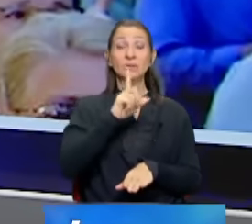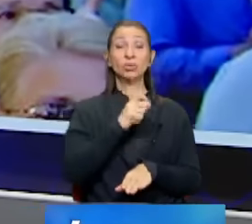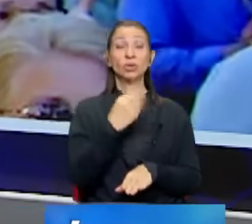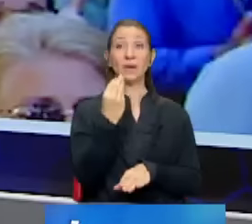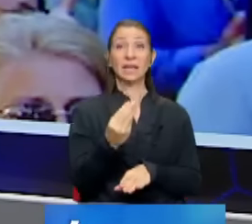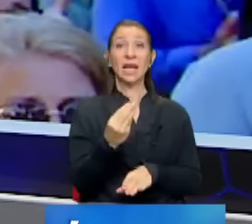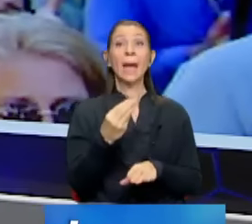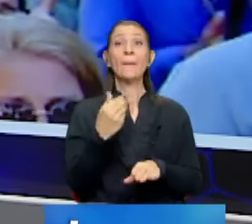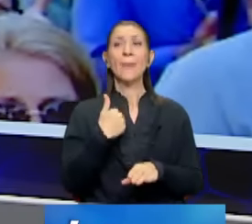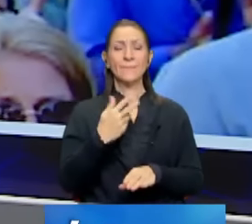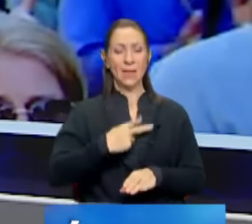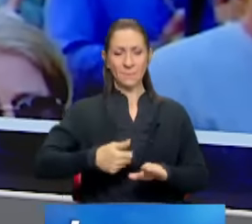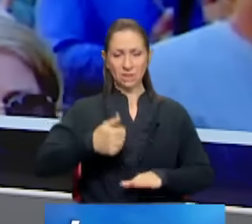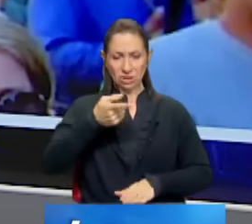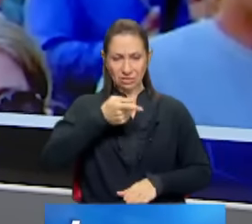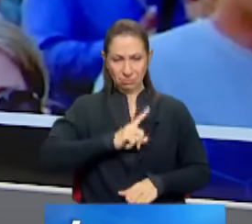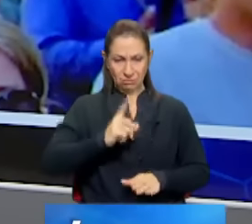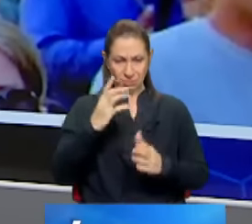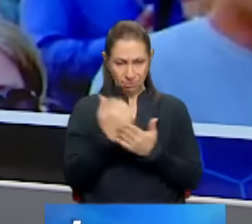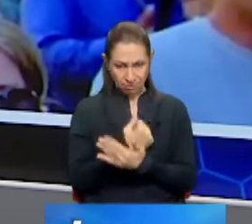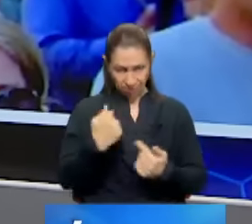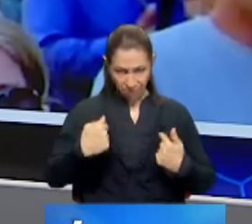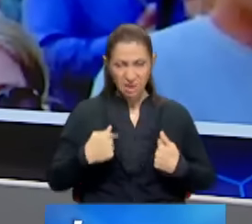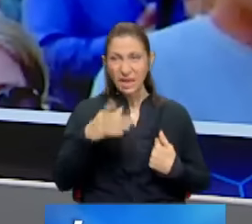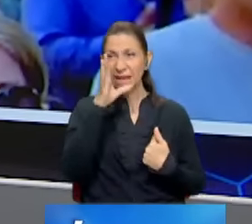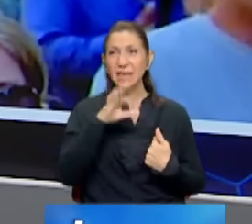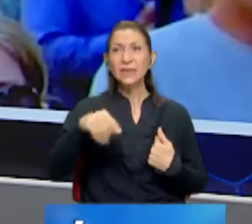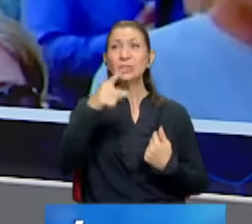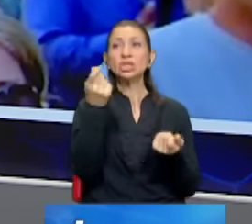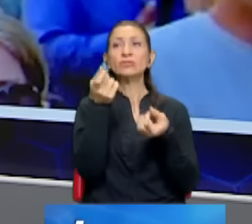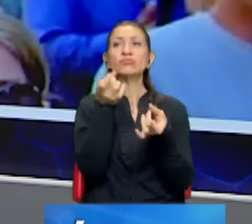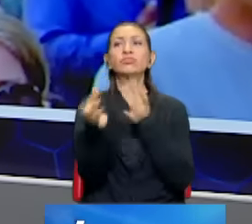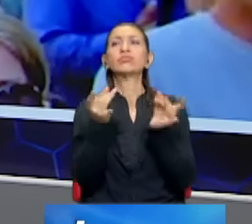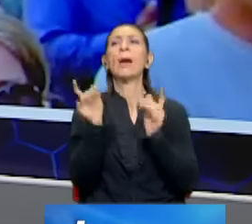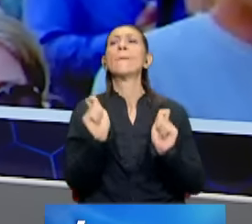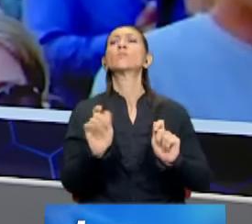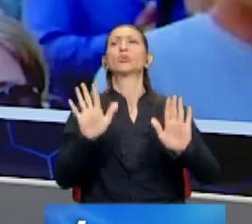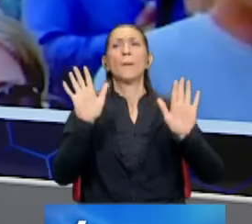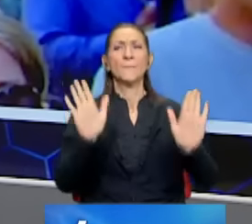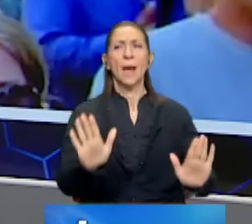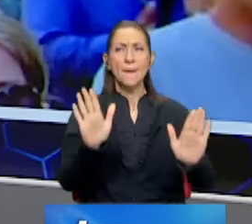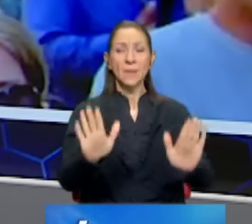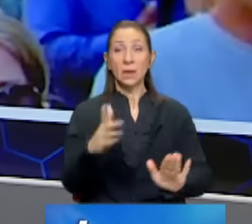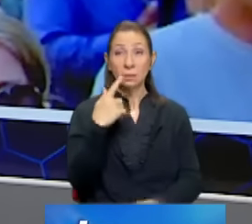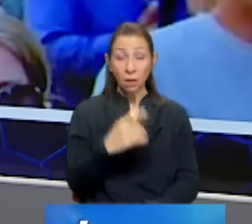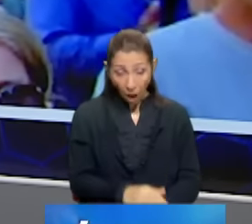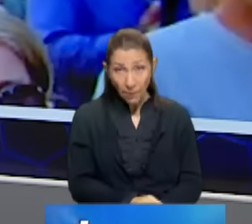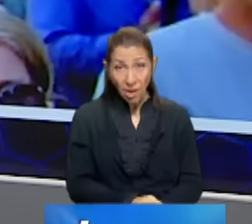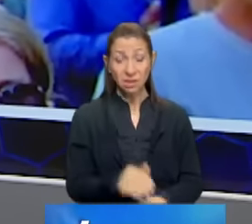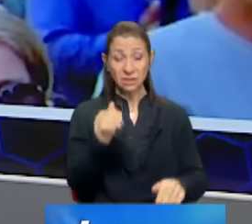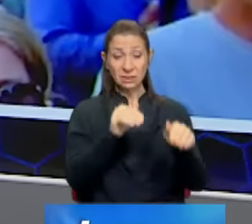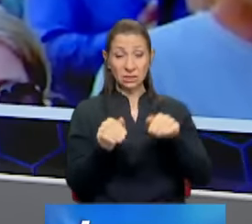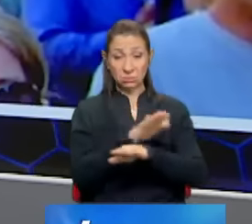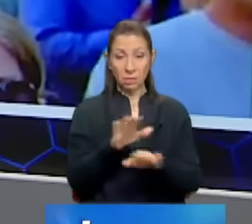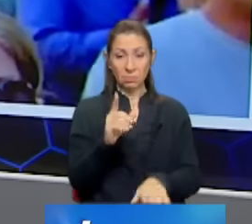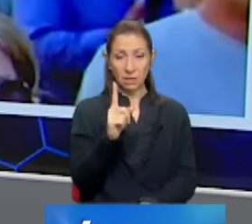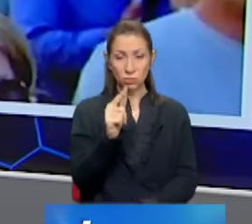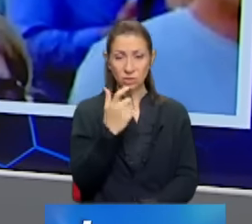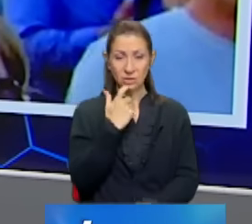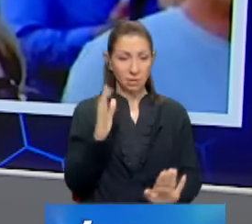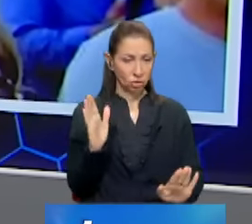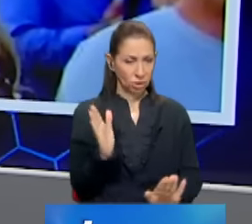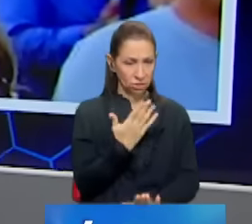verdi. Dedi ki ben belediye başkanı seçilirsem hiç kimse işinden olmayacak dedi. Ancak seçimin üzerinden 1,5